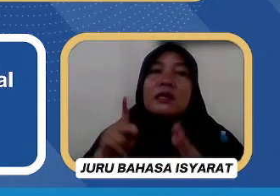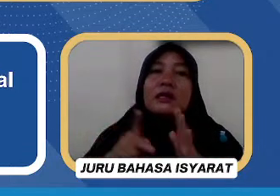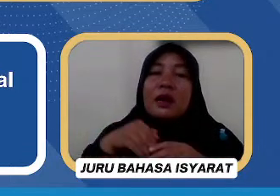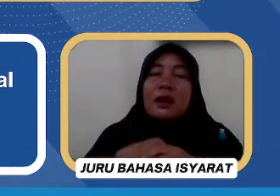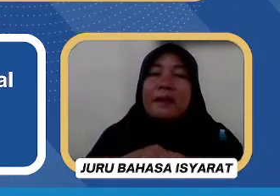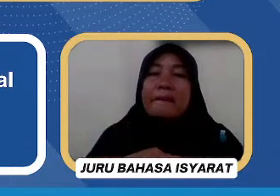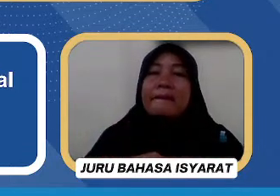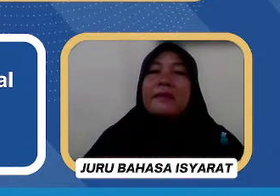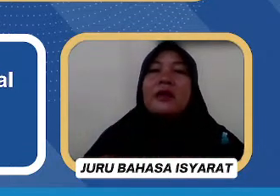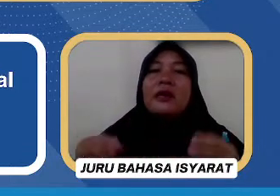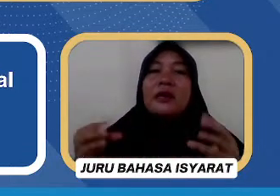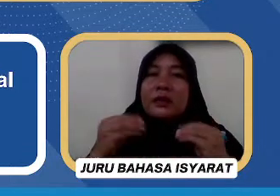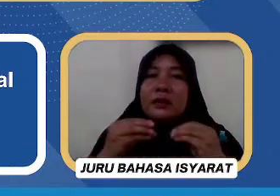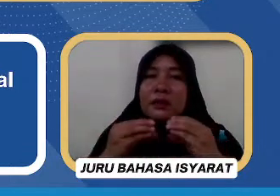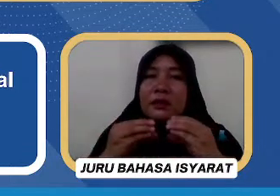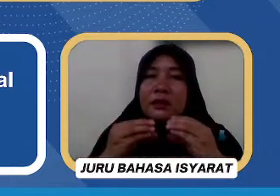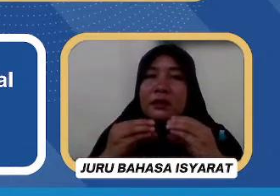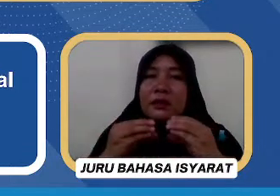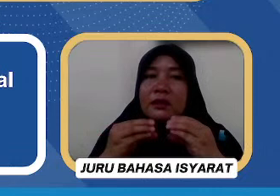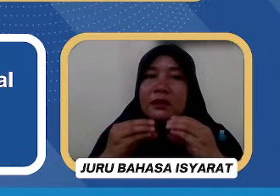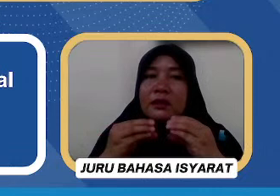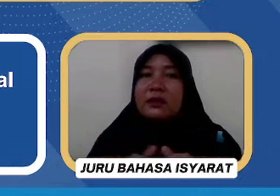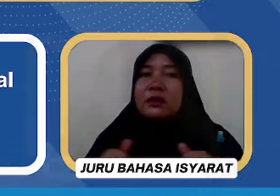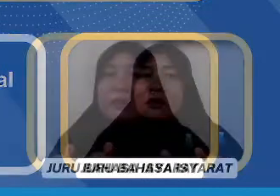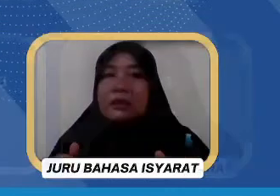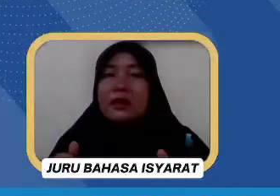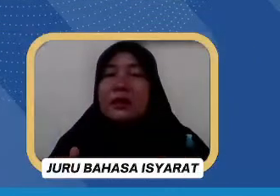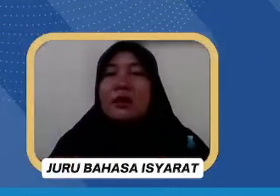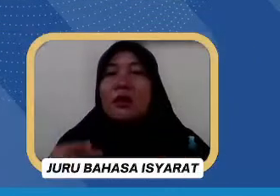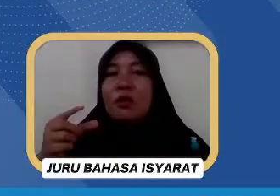memberikan gambaran atas jawabannya.